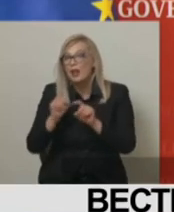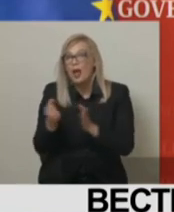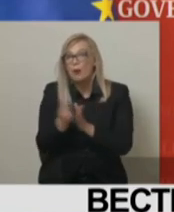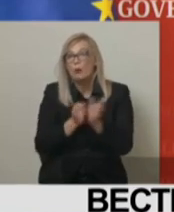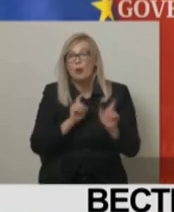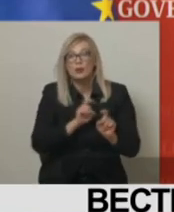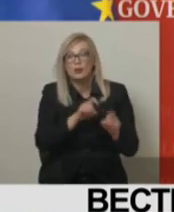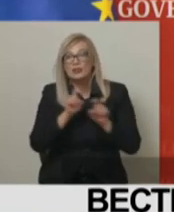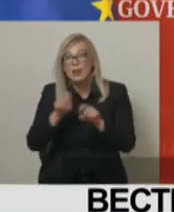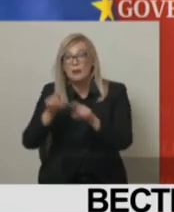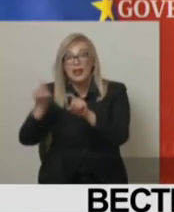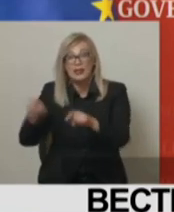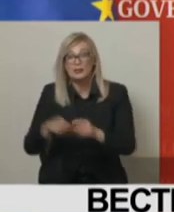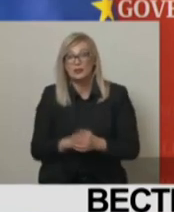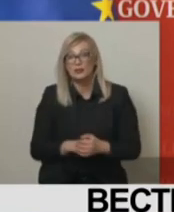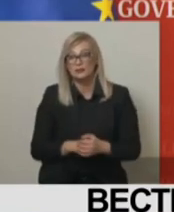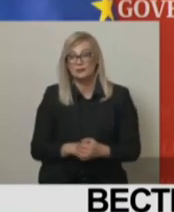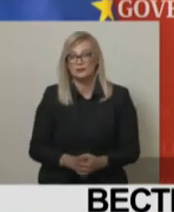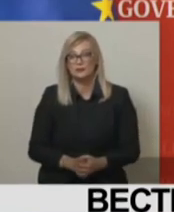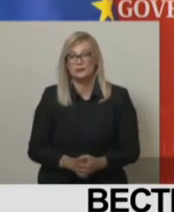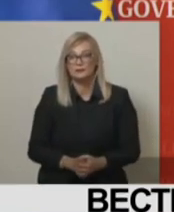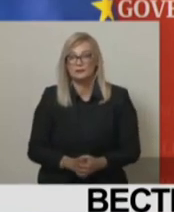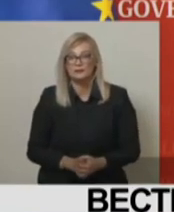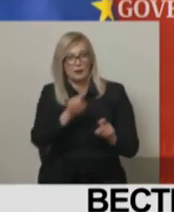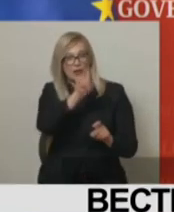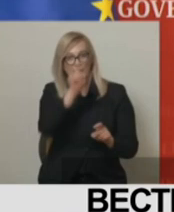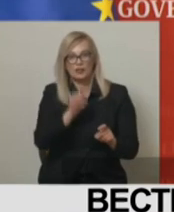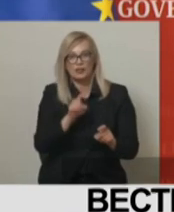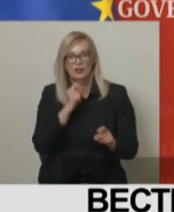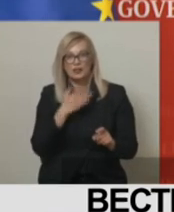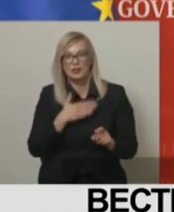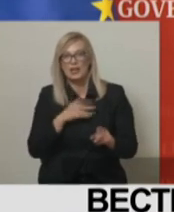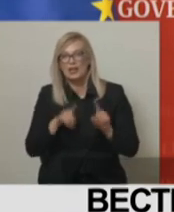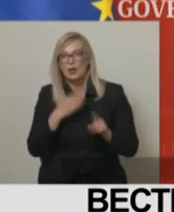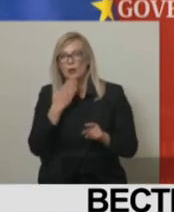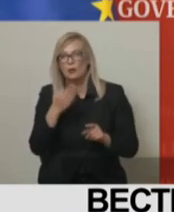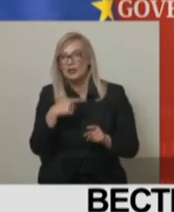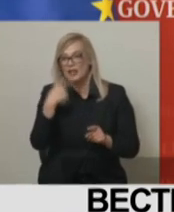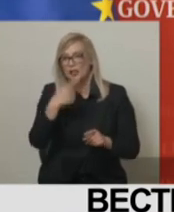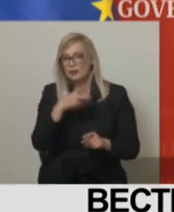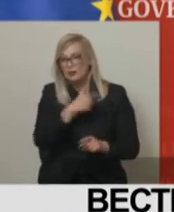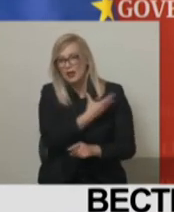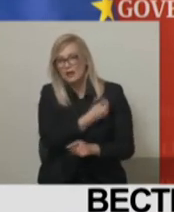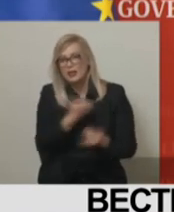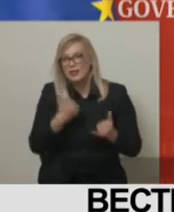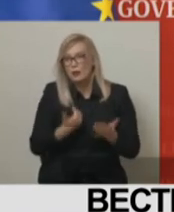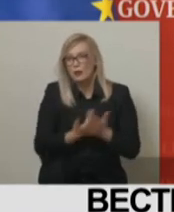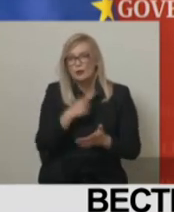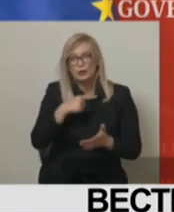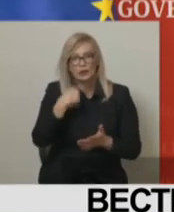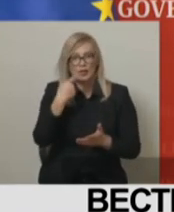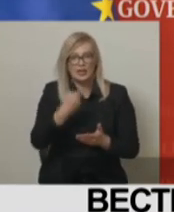пренесува отколку досега тоа што беше преносливоста на COVID-19. Ние неколку пати кажуваме за вакцините, еве денеска повторно ги